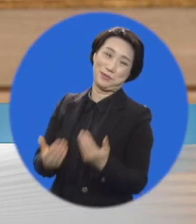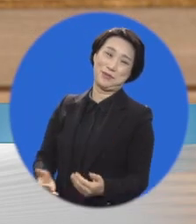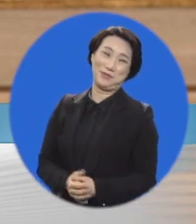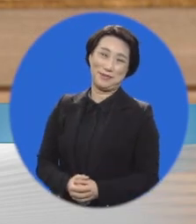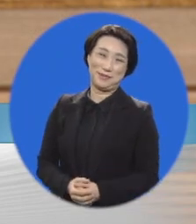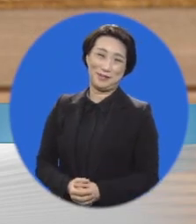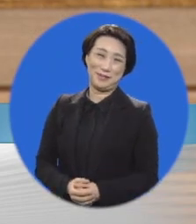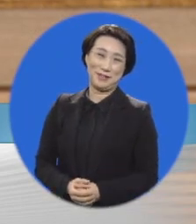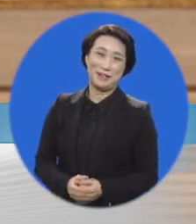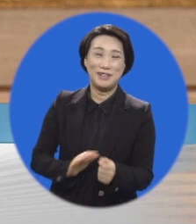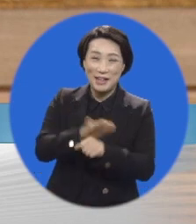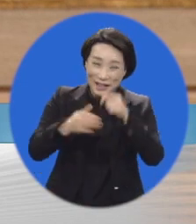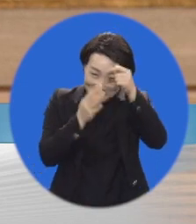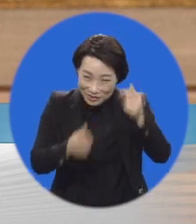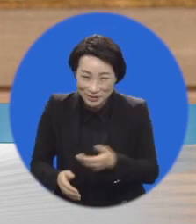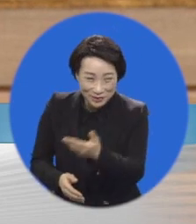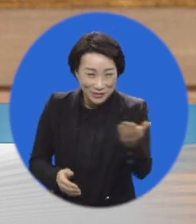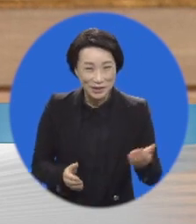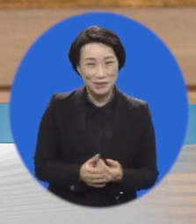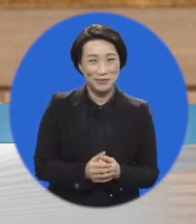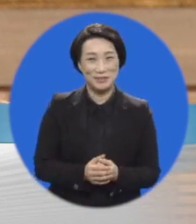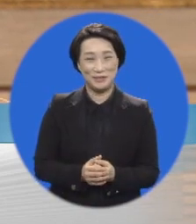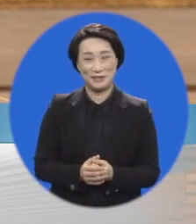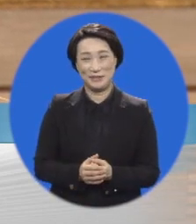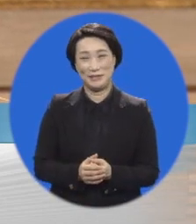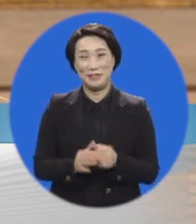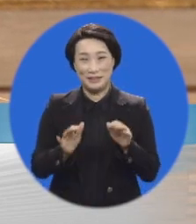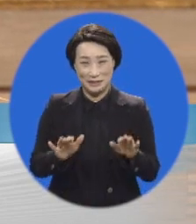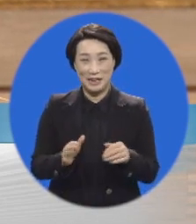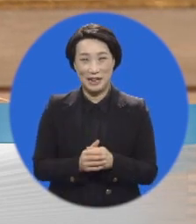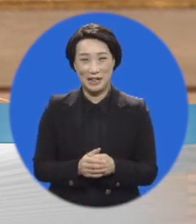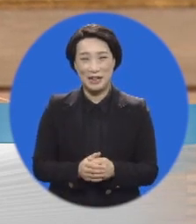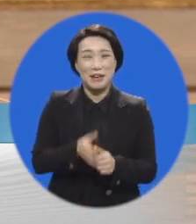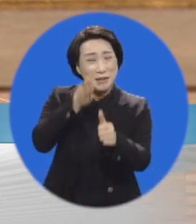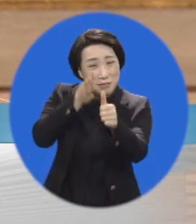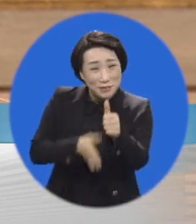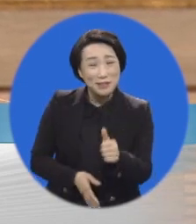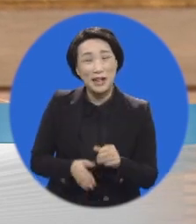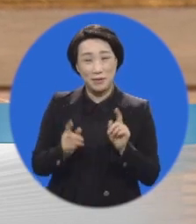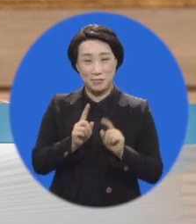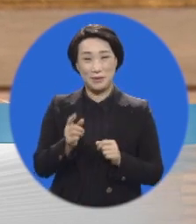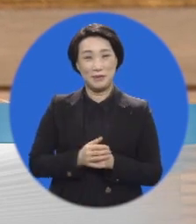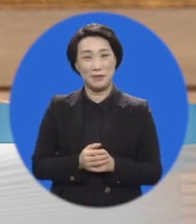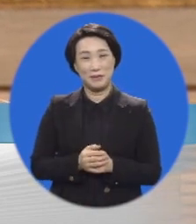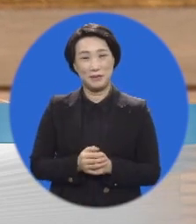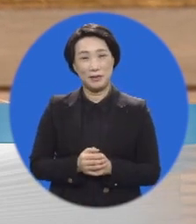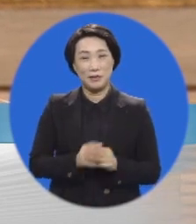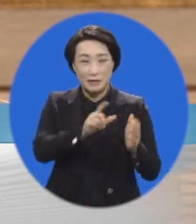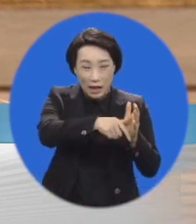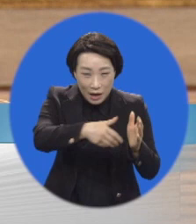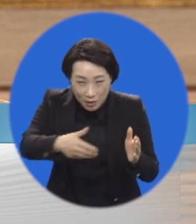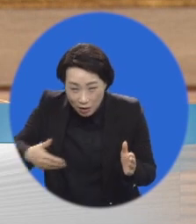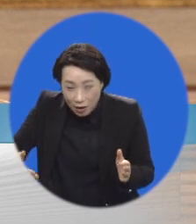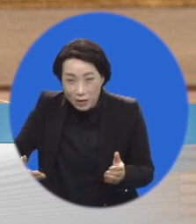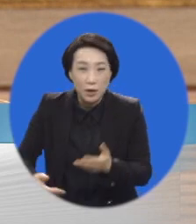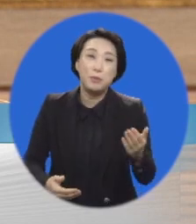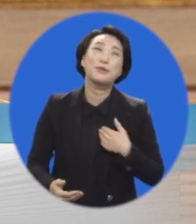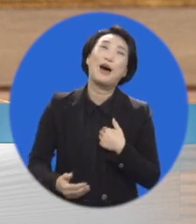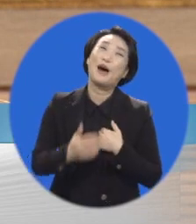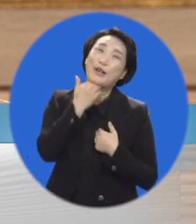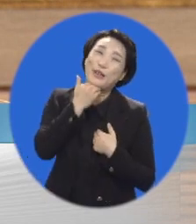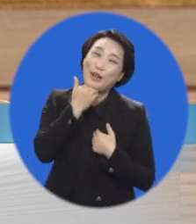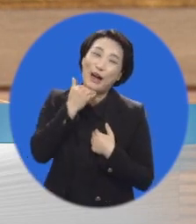네, 사랑하는 연세중앙교회 성도들이요, 간절히 피옵나니 세월은 기다려주지